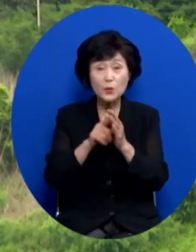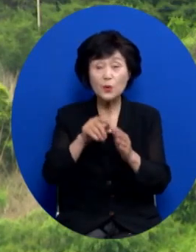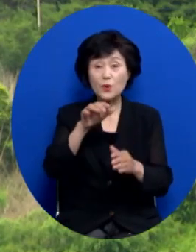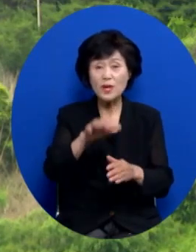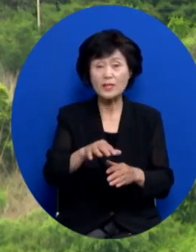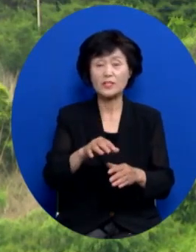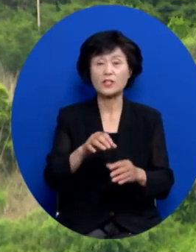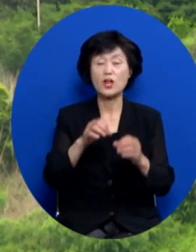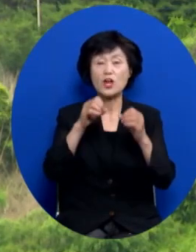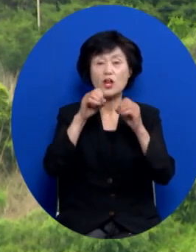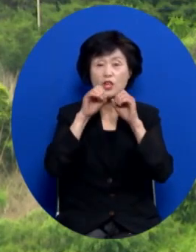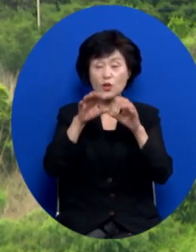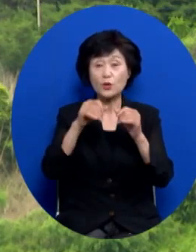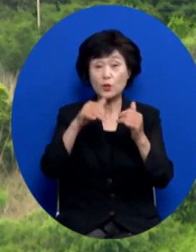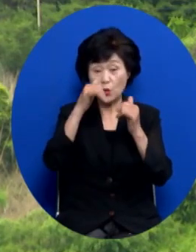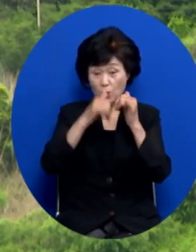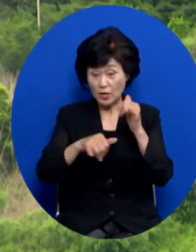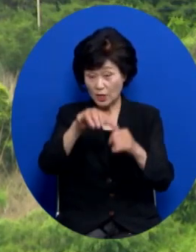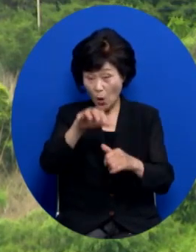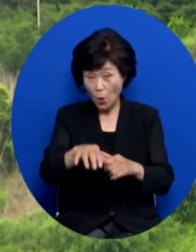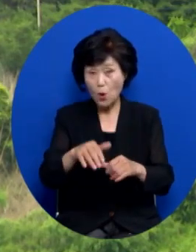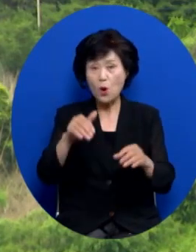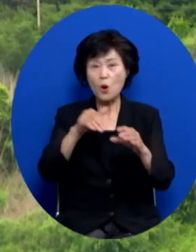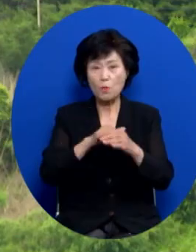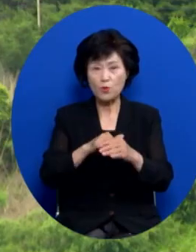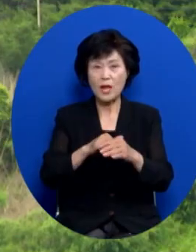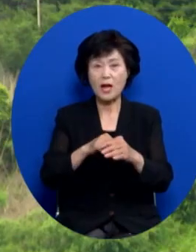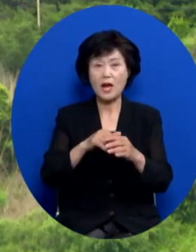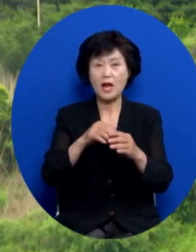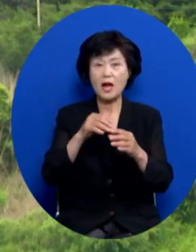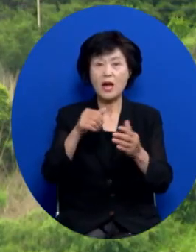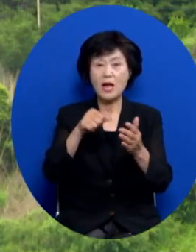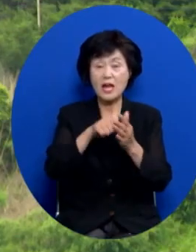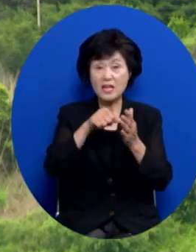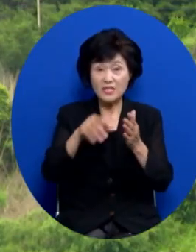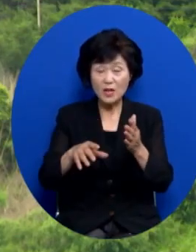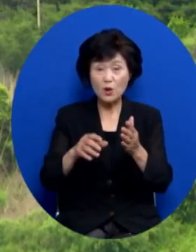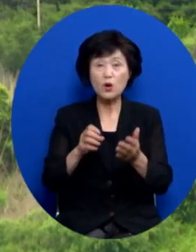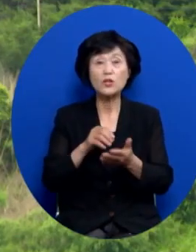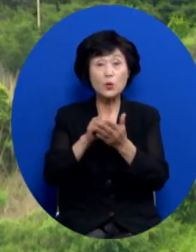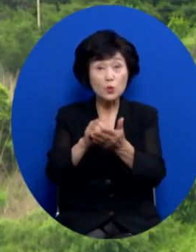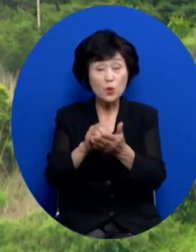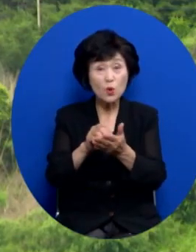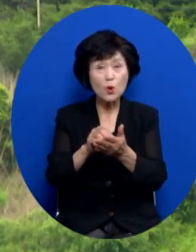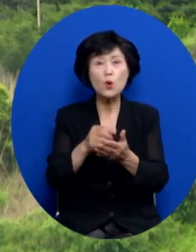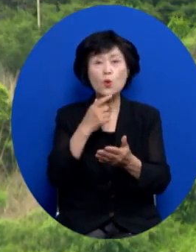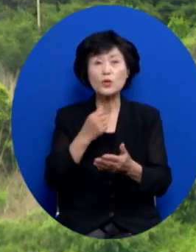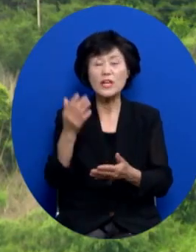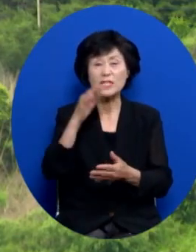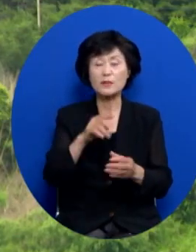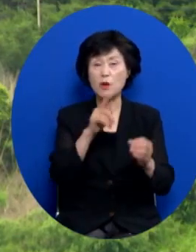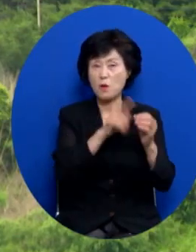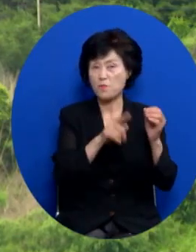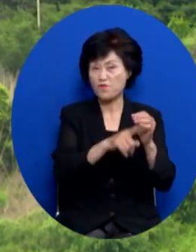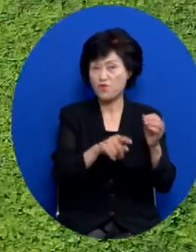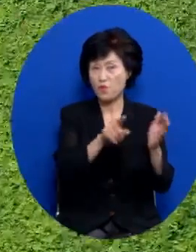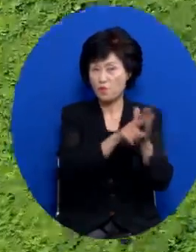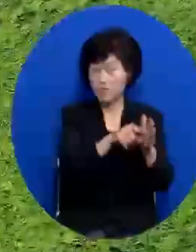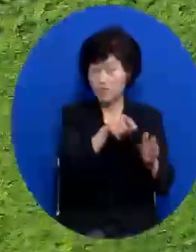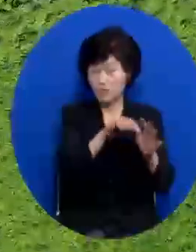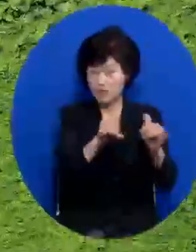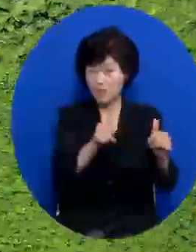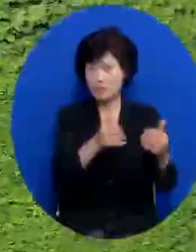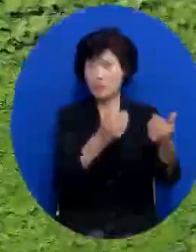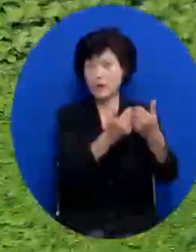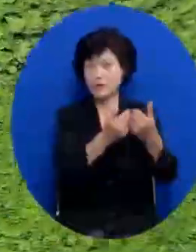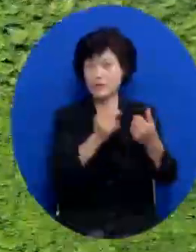선교 유적지를 문화재로 등록하기로 했습니다. 그러나 불교계의 반대로 인해서 무산되고 지금까지 왔는데요. 뭐